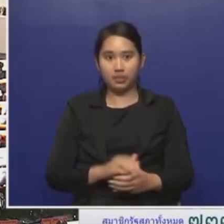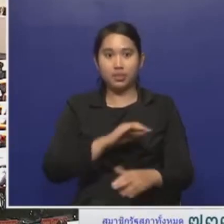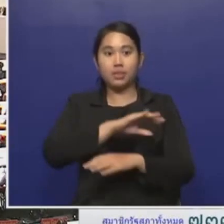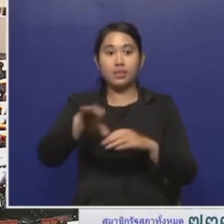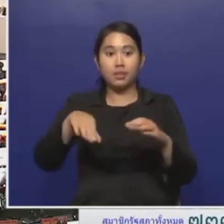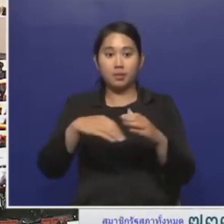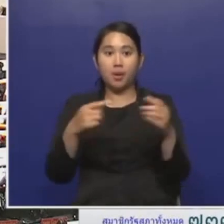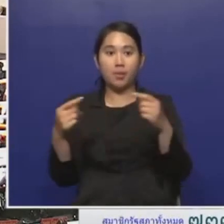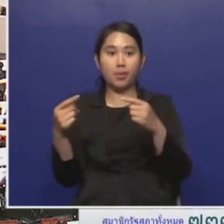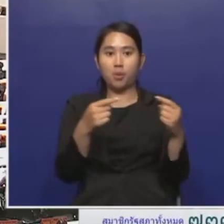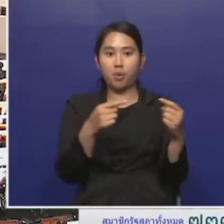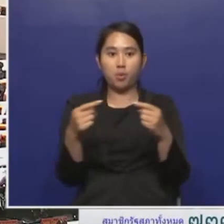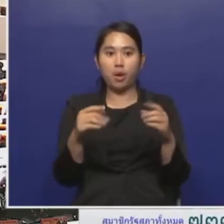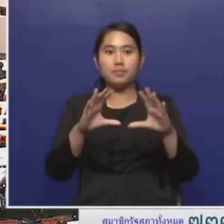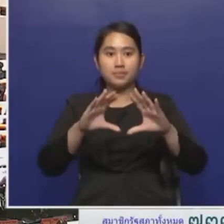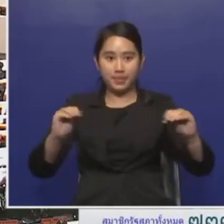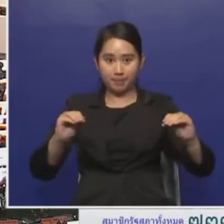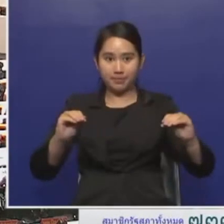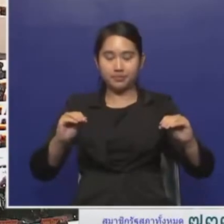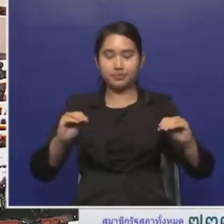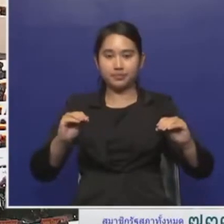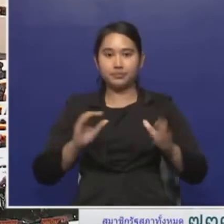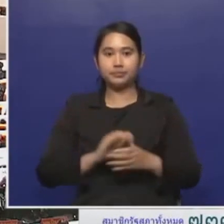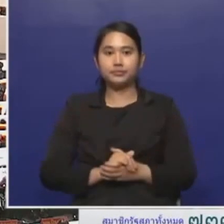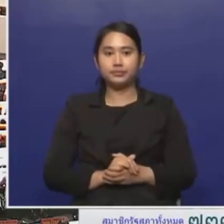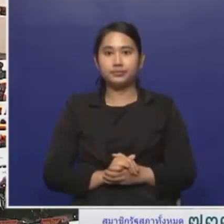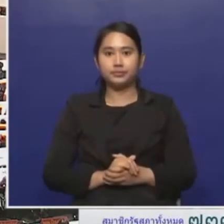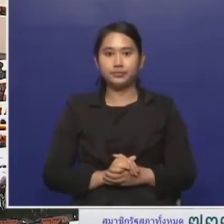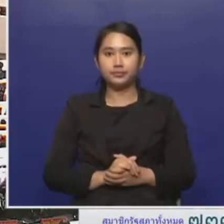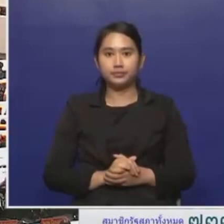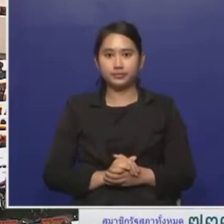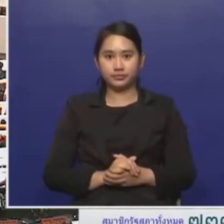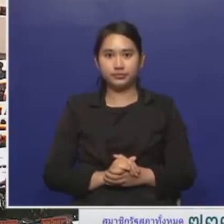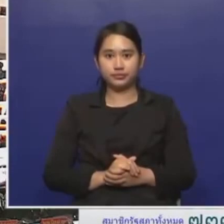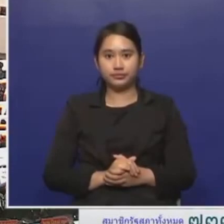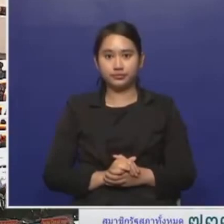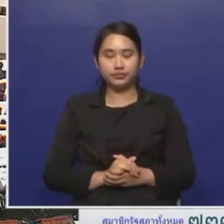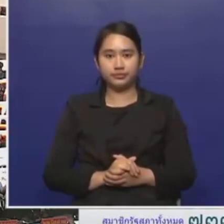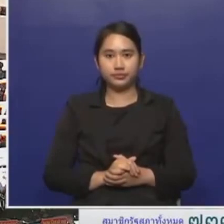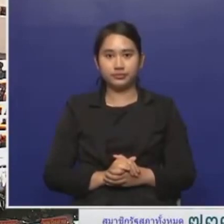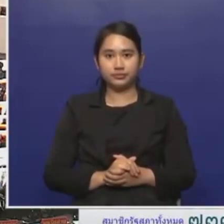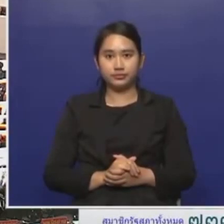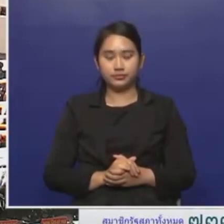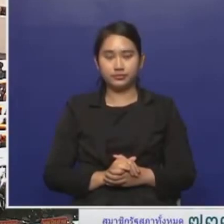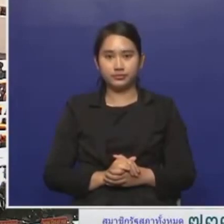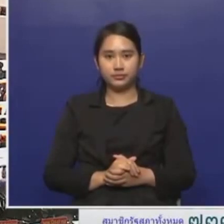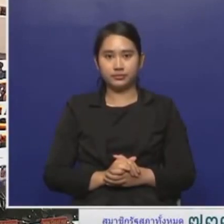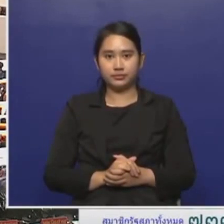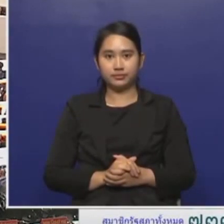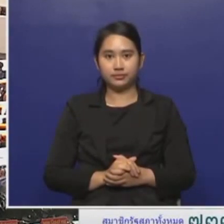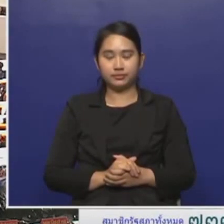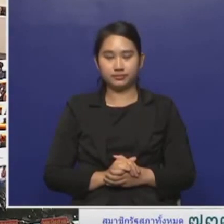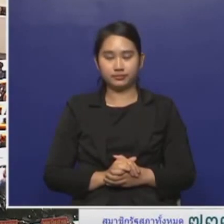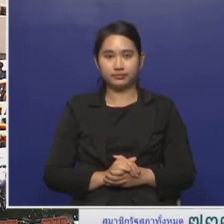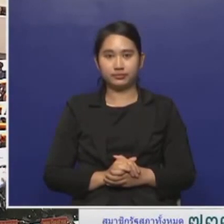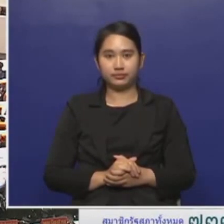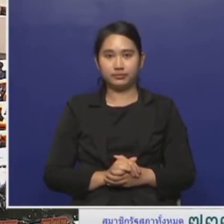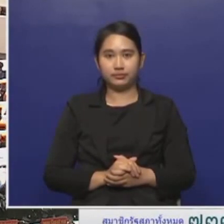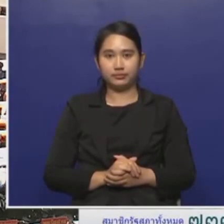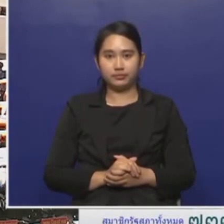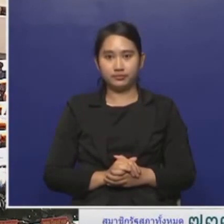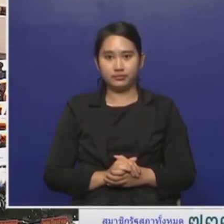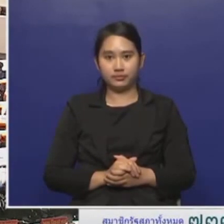กัทุกท่าน ผมจะวธจัยนะครับ ขอความคณนางจรงนะครับคื